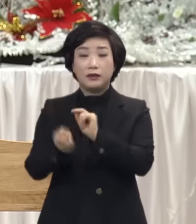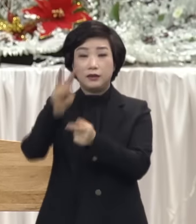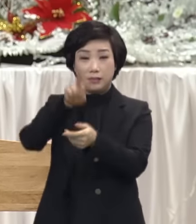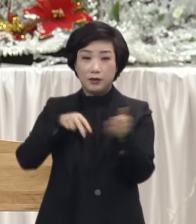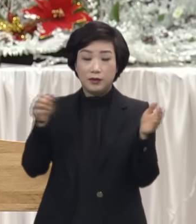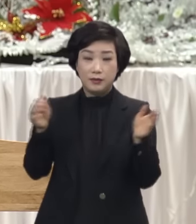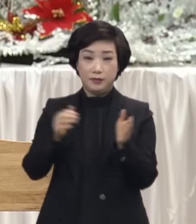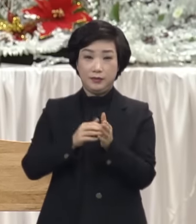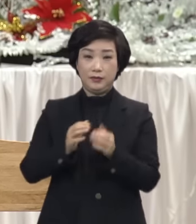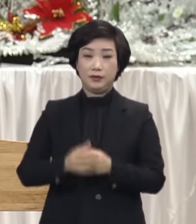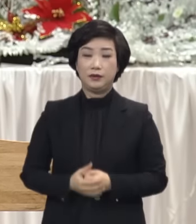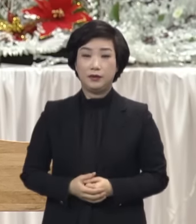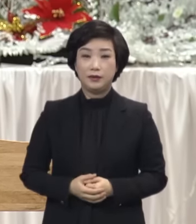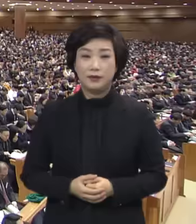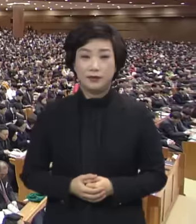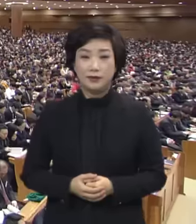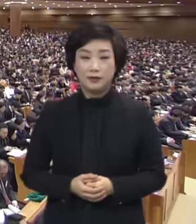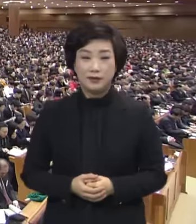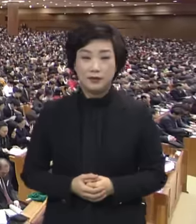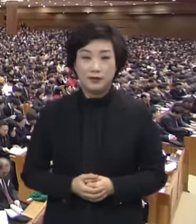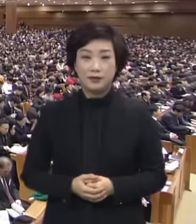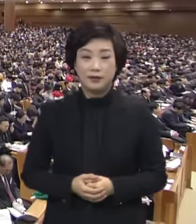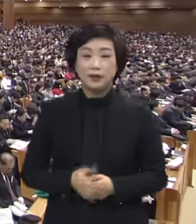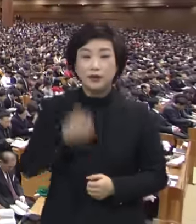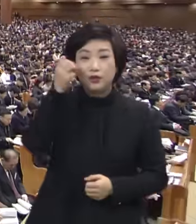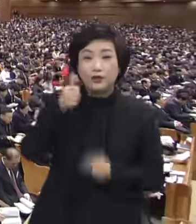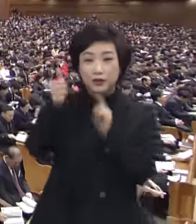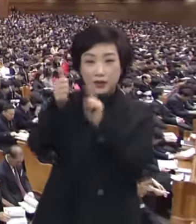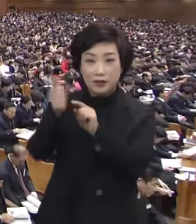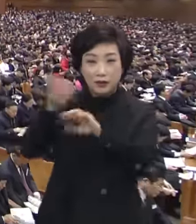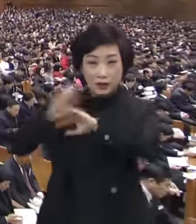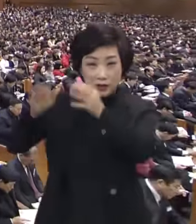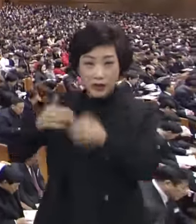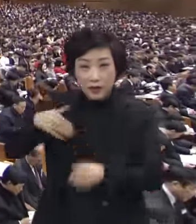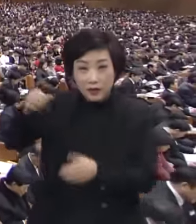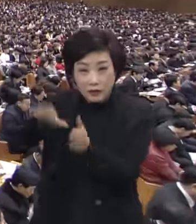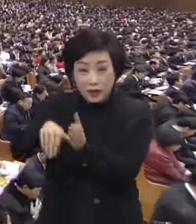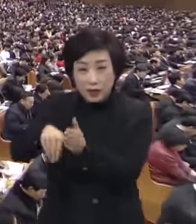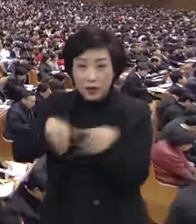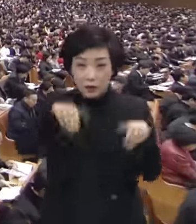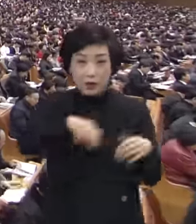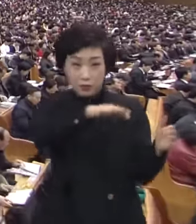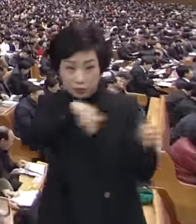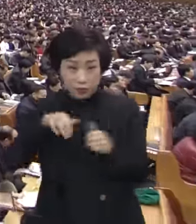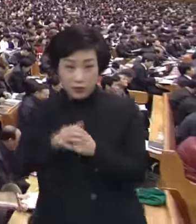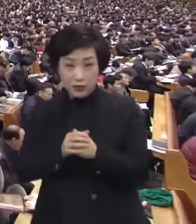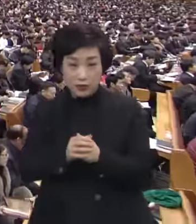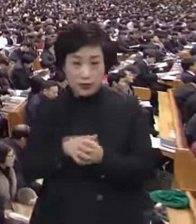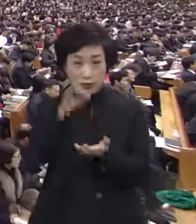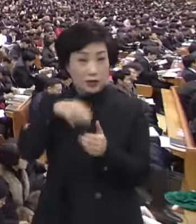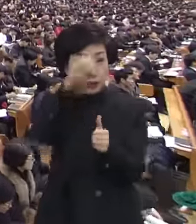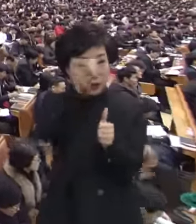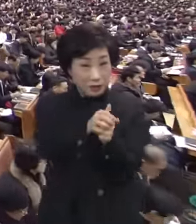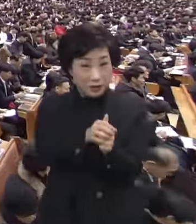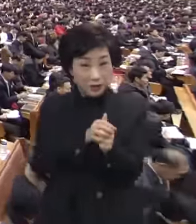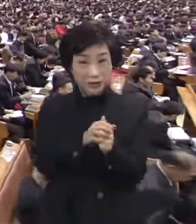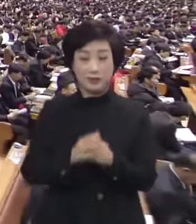30절까지를 대독하겠습니다. 또 어떤 사람이 타국에 갈지 그 종들을 불러 자기 소유를 맡김과